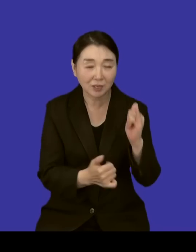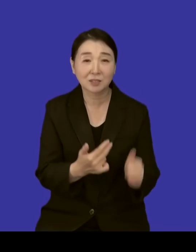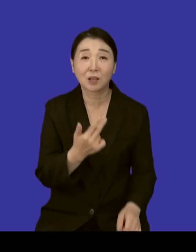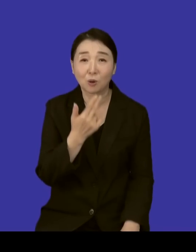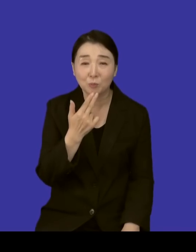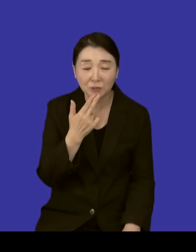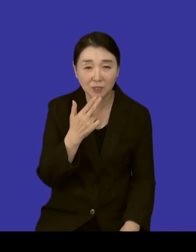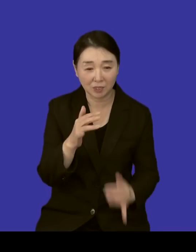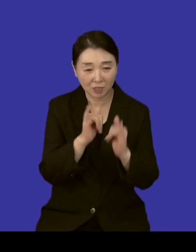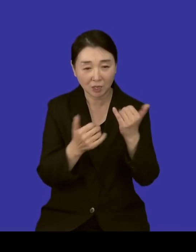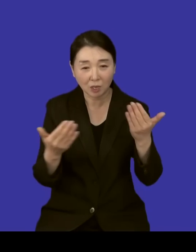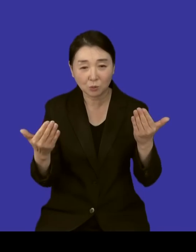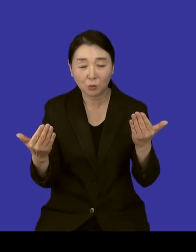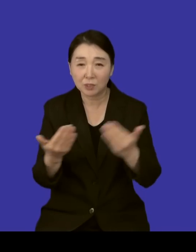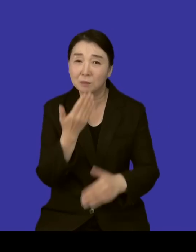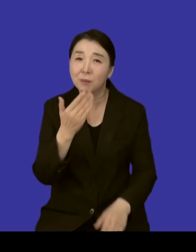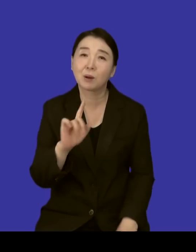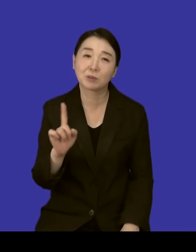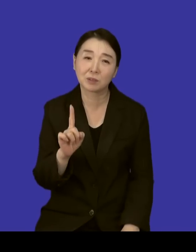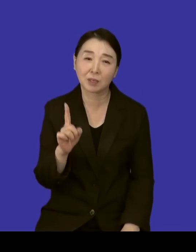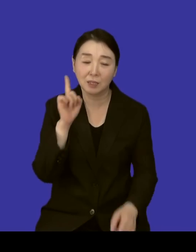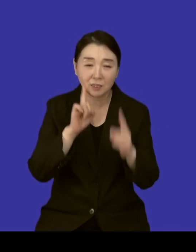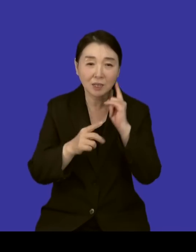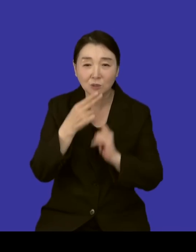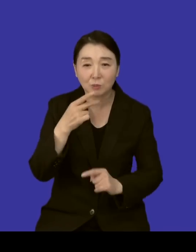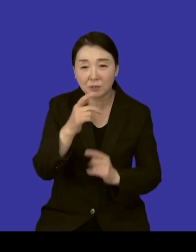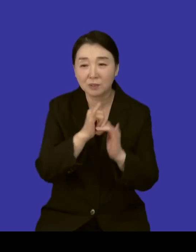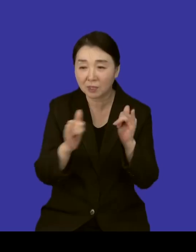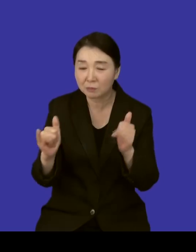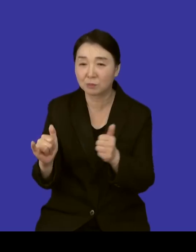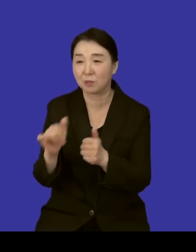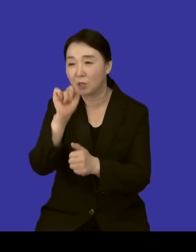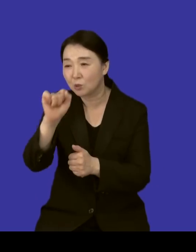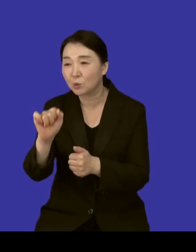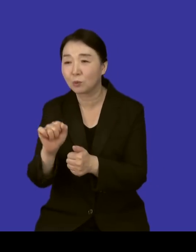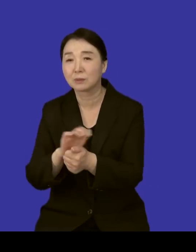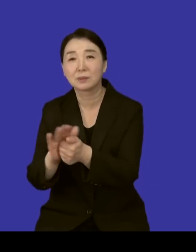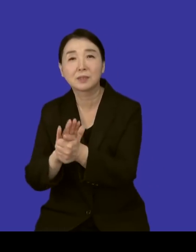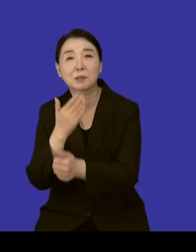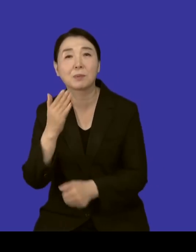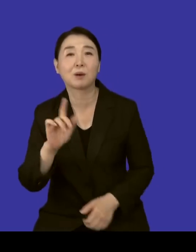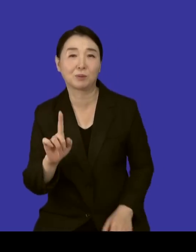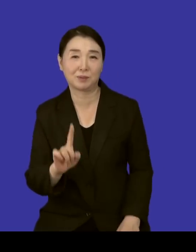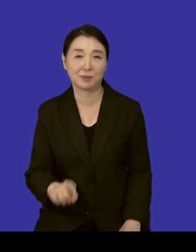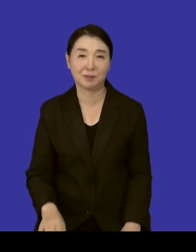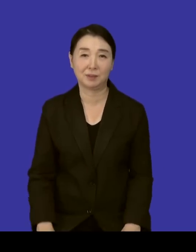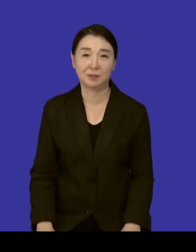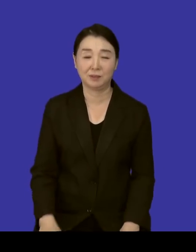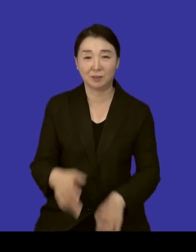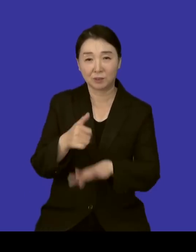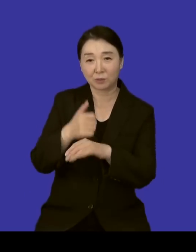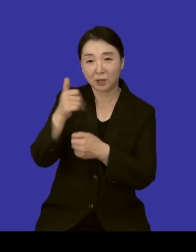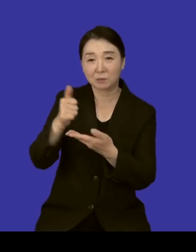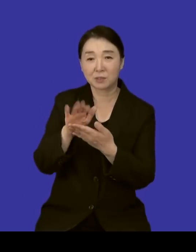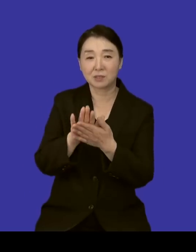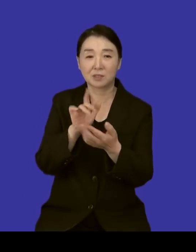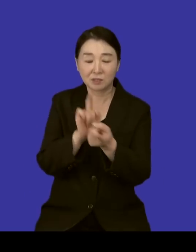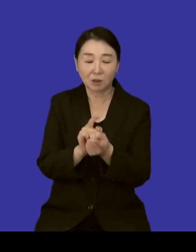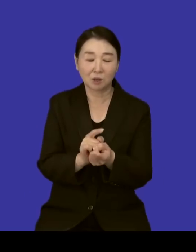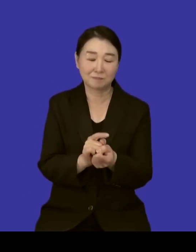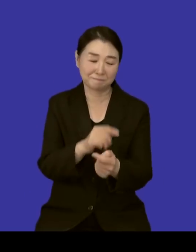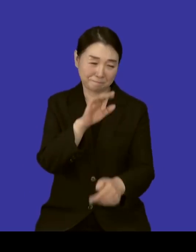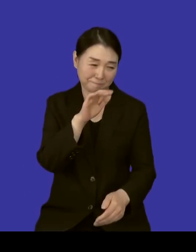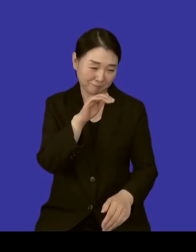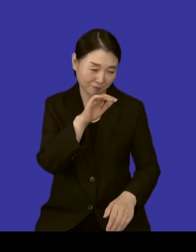수 있으며 그렇지, 상처받은 예, 치유자. 어떻게 상처 없이 네, 그 사람들에게 좋은 이야기라고 권할 네. 수가 있겠어요. 결국은 네. 하나님께서 직접 다